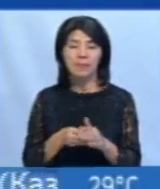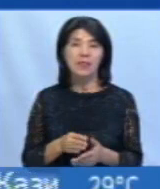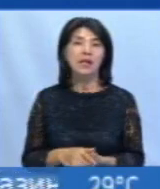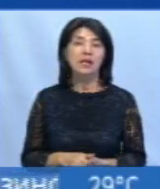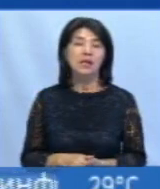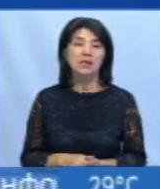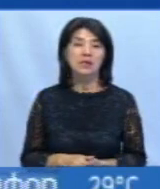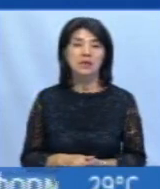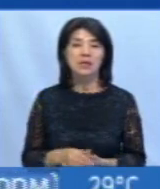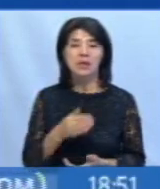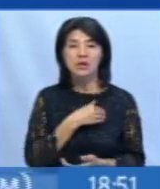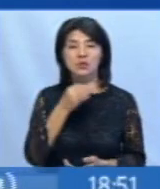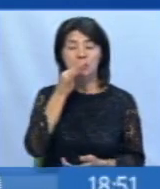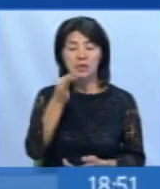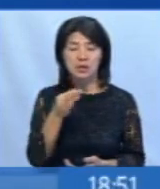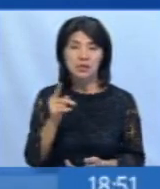сервиса Далдыкаланы